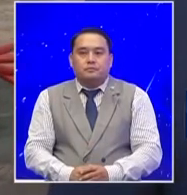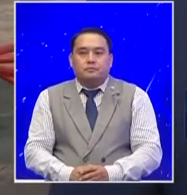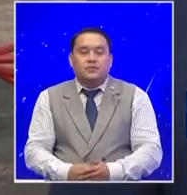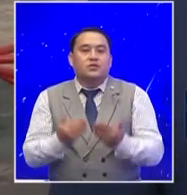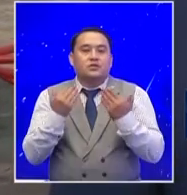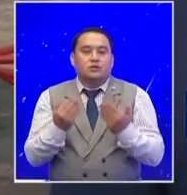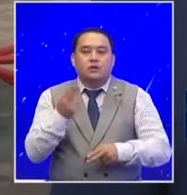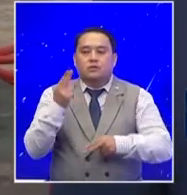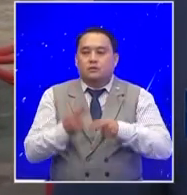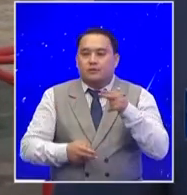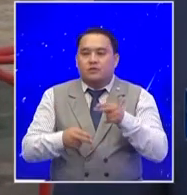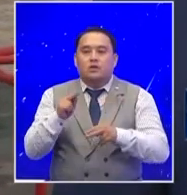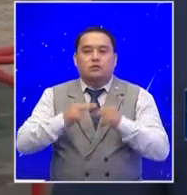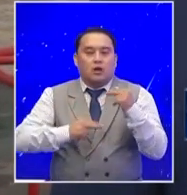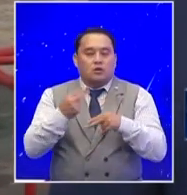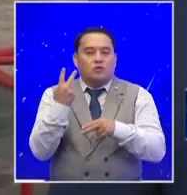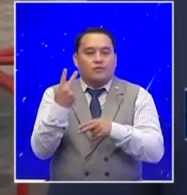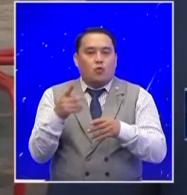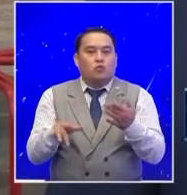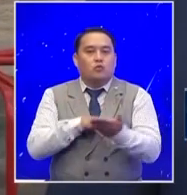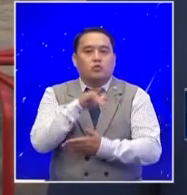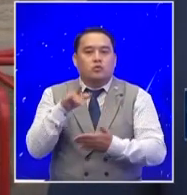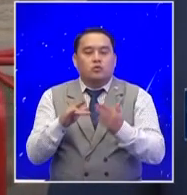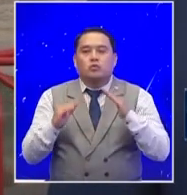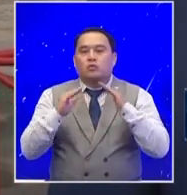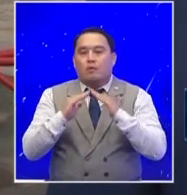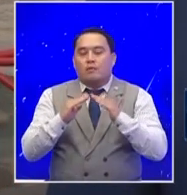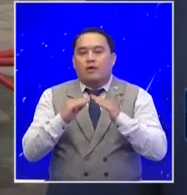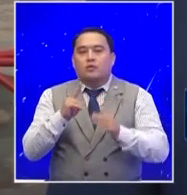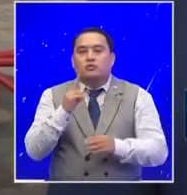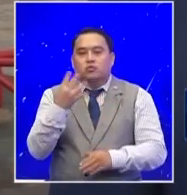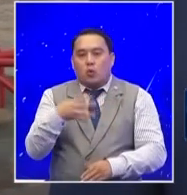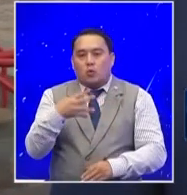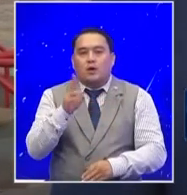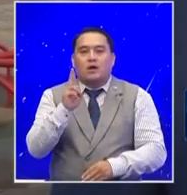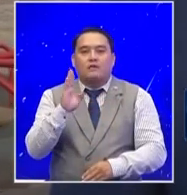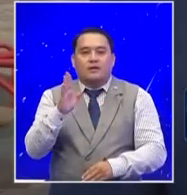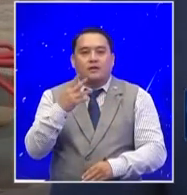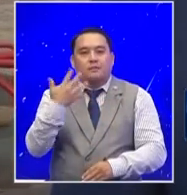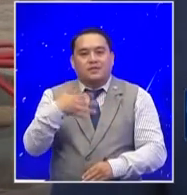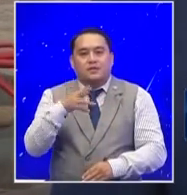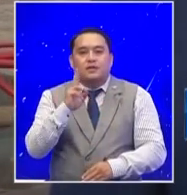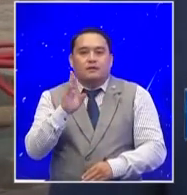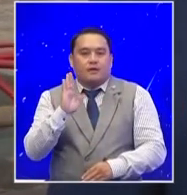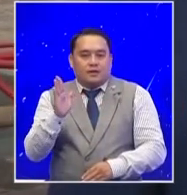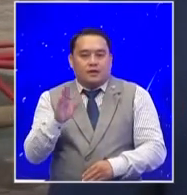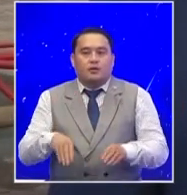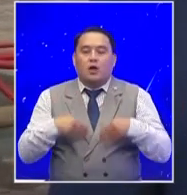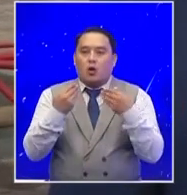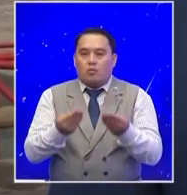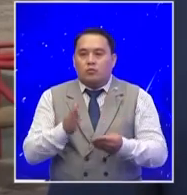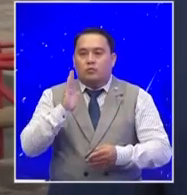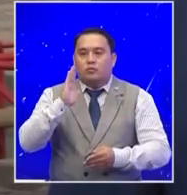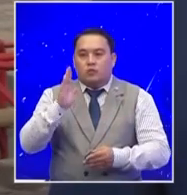Сейчас завершается строительство 2 домов в микрорайоне Карлыгаш. Один на 40 квартир, второй на 50. Сдадим объекты уже в ближайшее